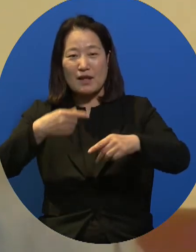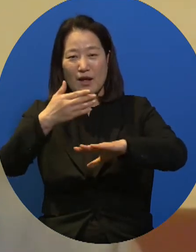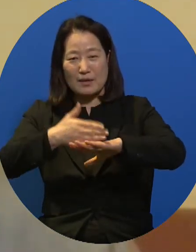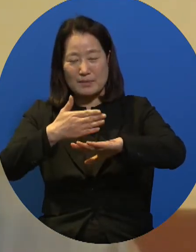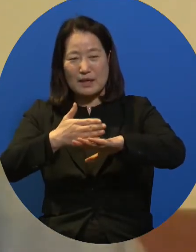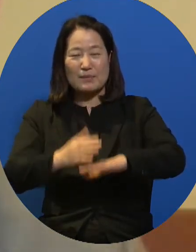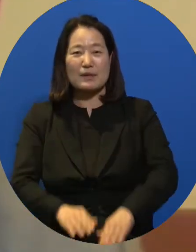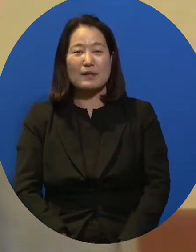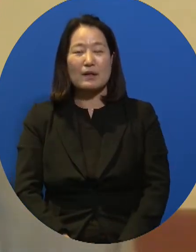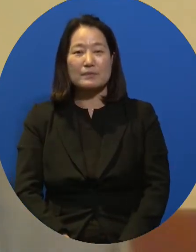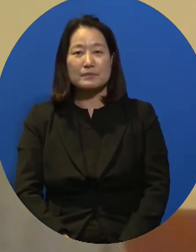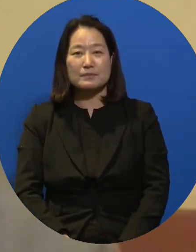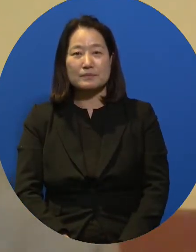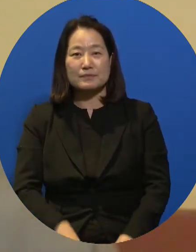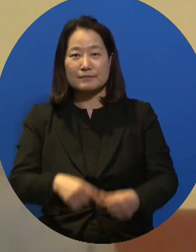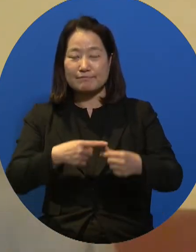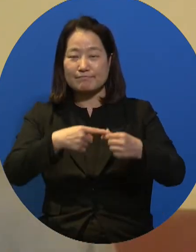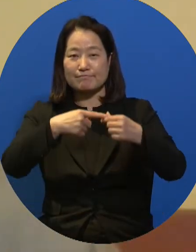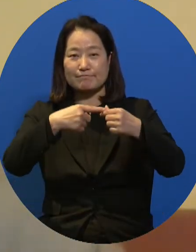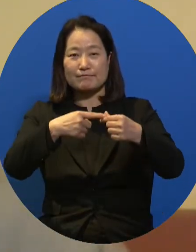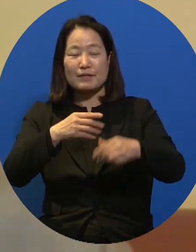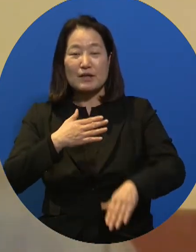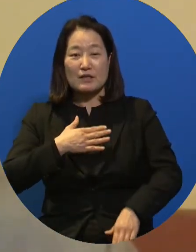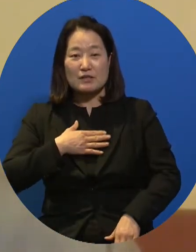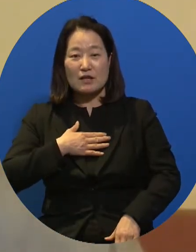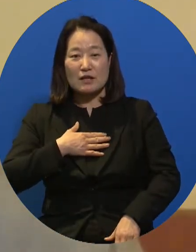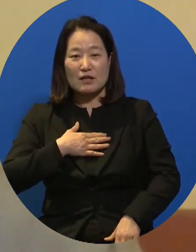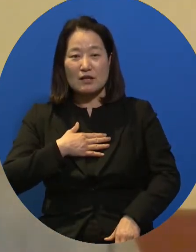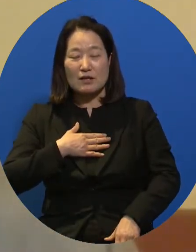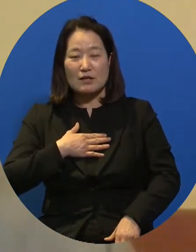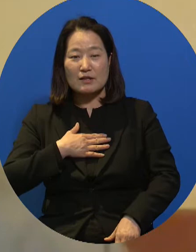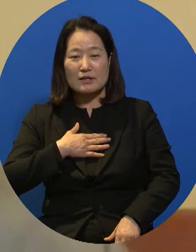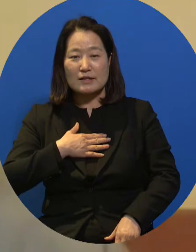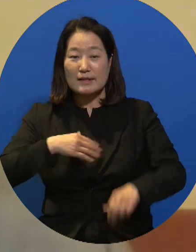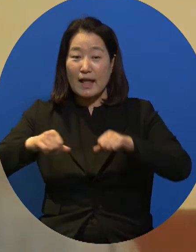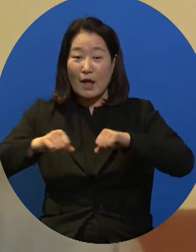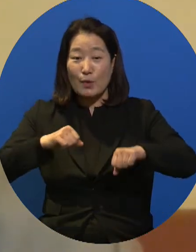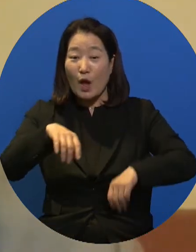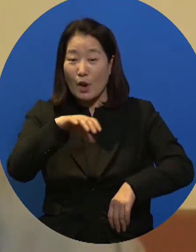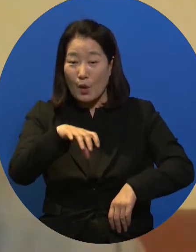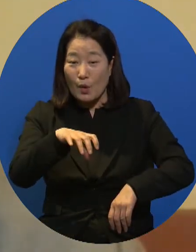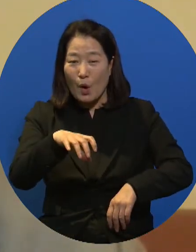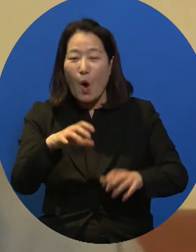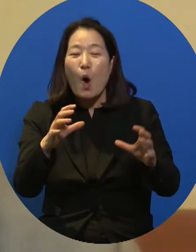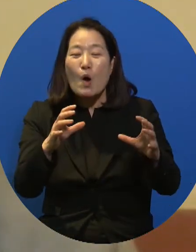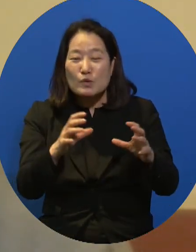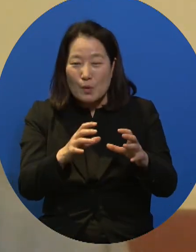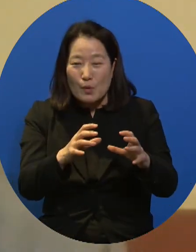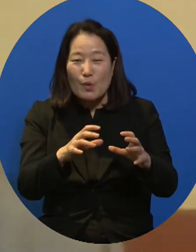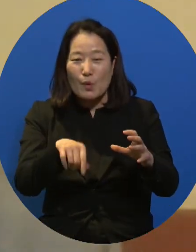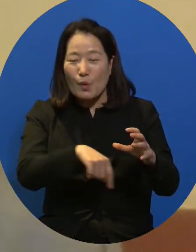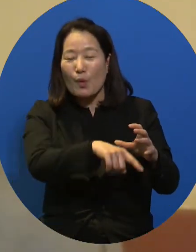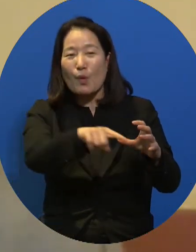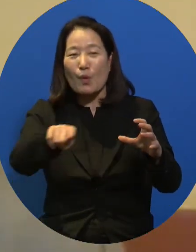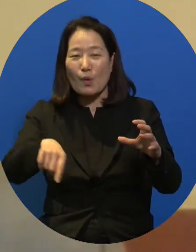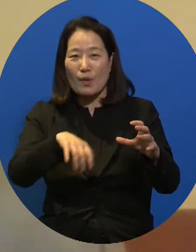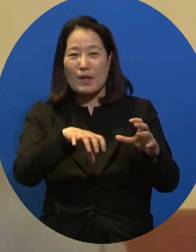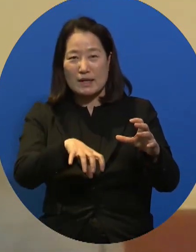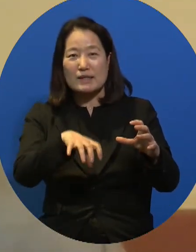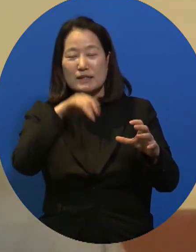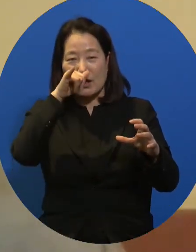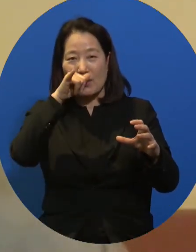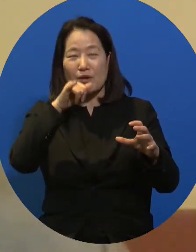먼저 말씀드리고 싶은 것은 저는 아주 작은 조직에서 일하고 있다는 점인데요. 제가 속해 있는 발리더티 재단은